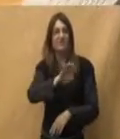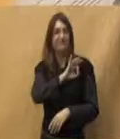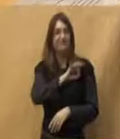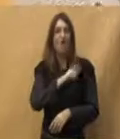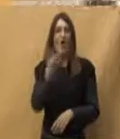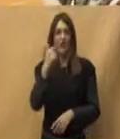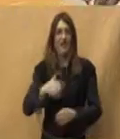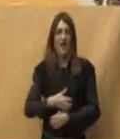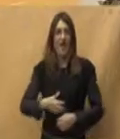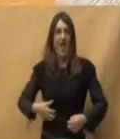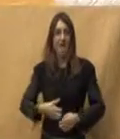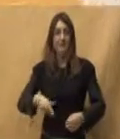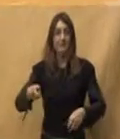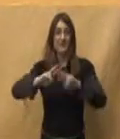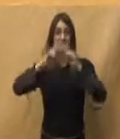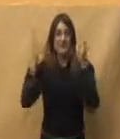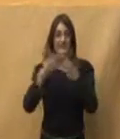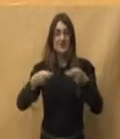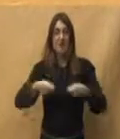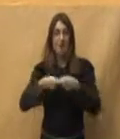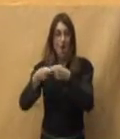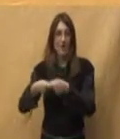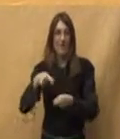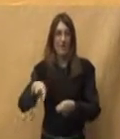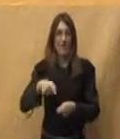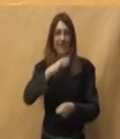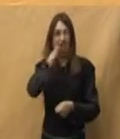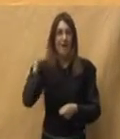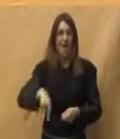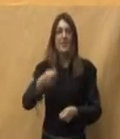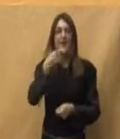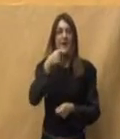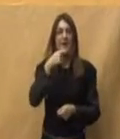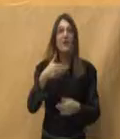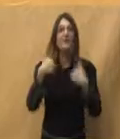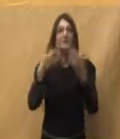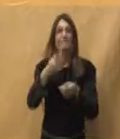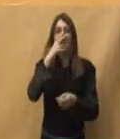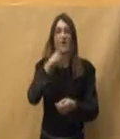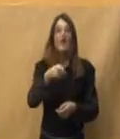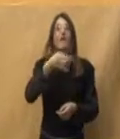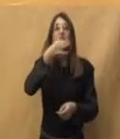stvari i ova svjetska organizacija, ovaj put, taj svjetski dan hrane, posvetila da bi